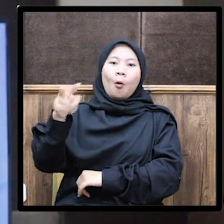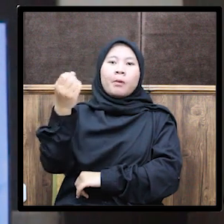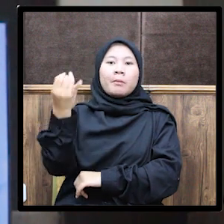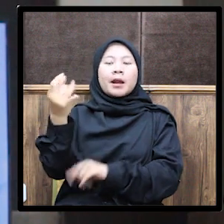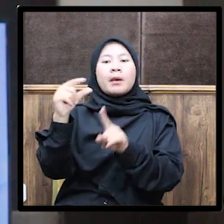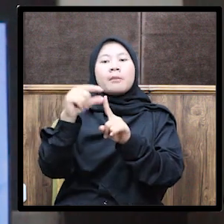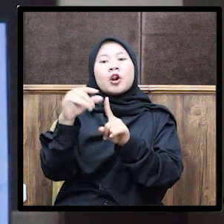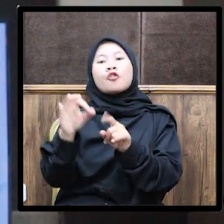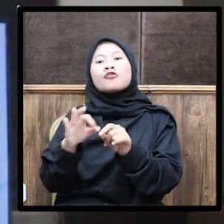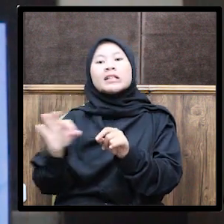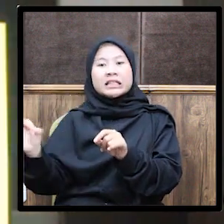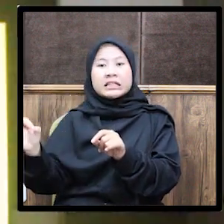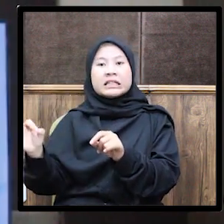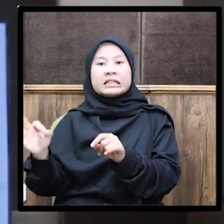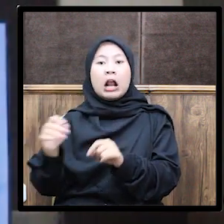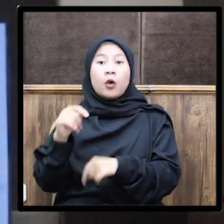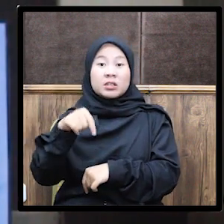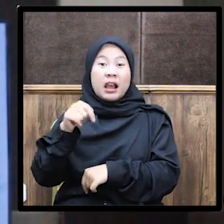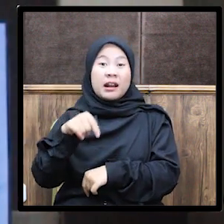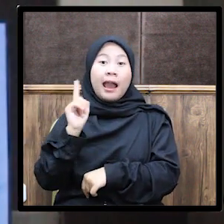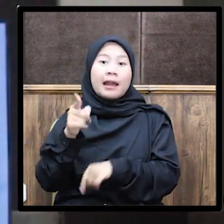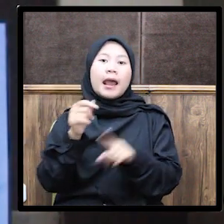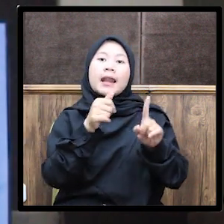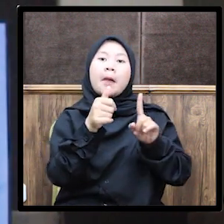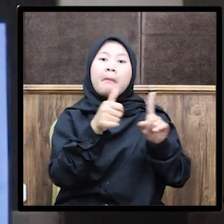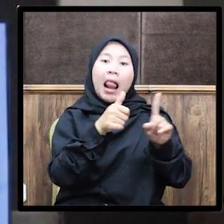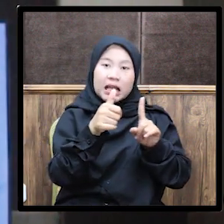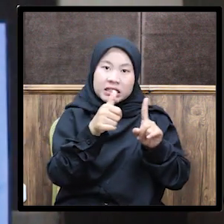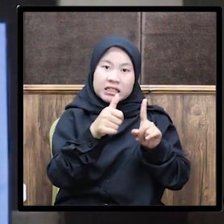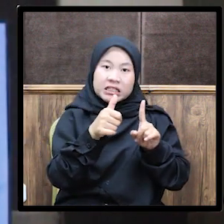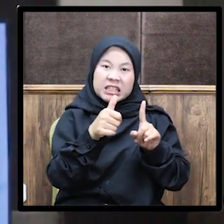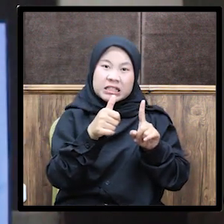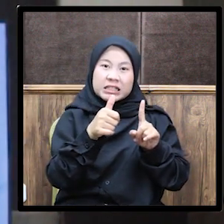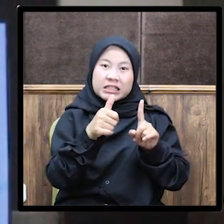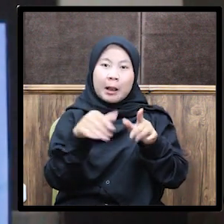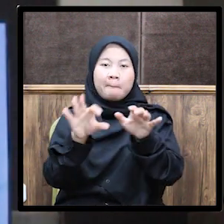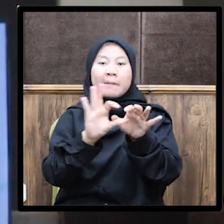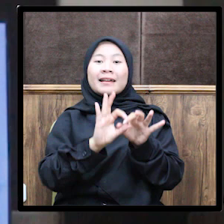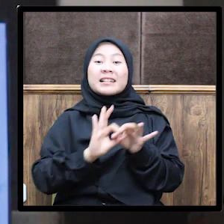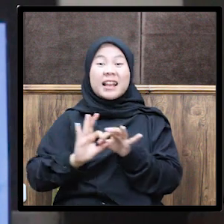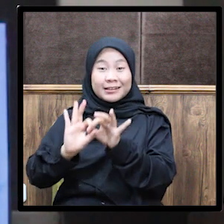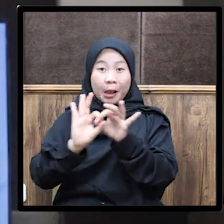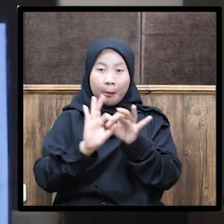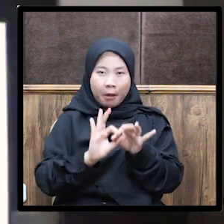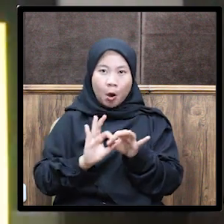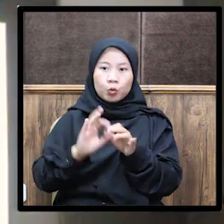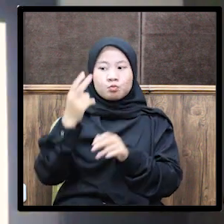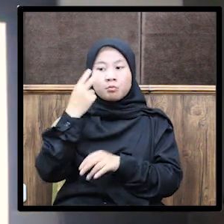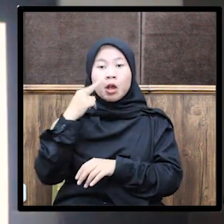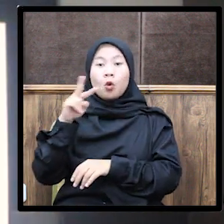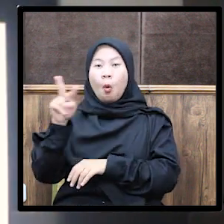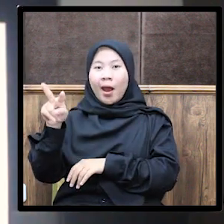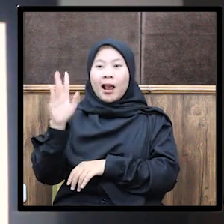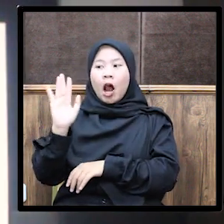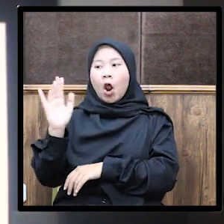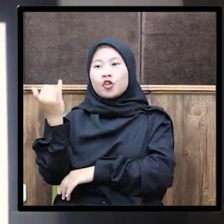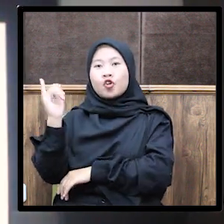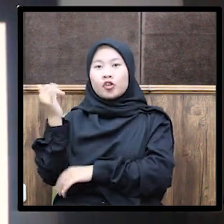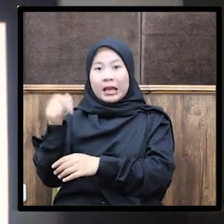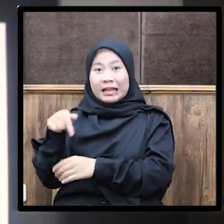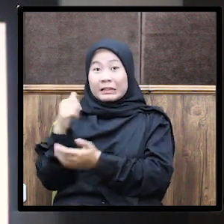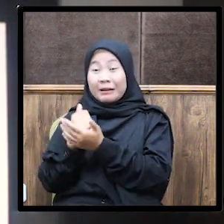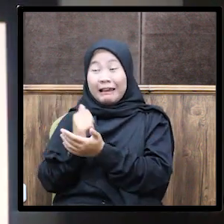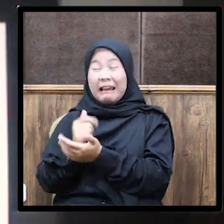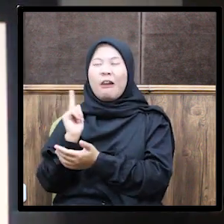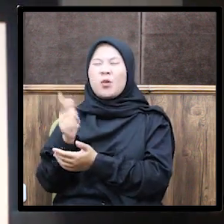dari 16 provinsi yang terkonsolidasi untuk melakukan pemantauan. Kalau Jogja sebenarnya relatif aman, ada Mbak